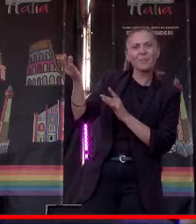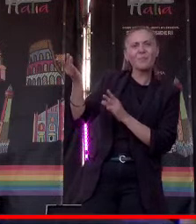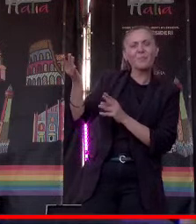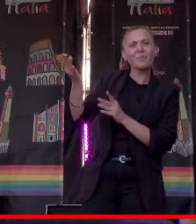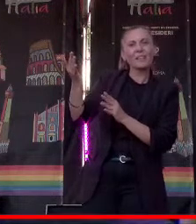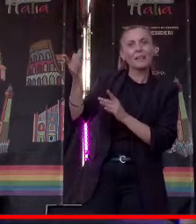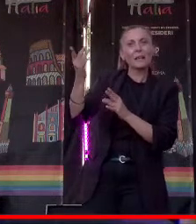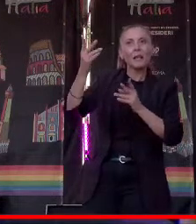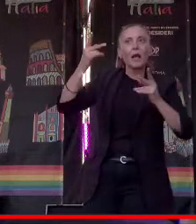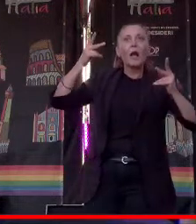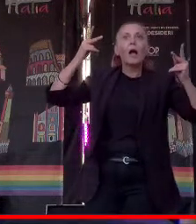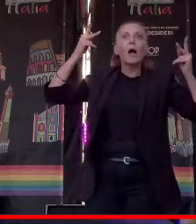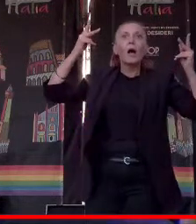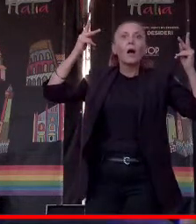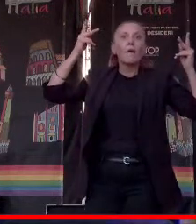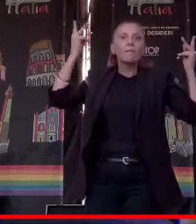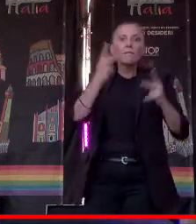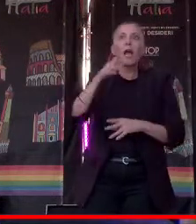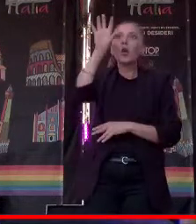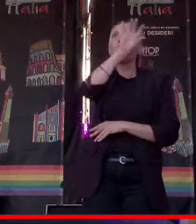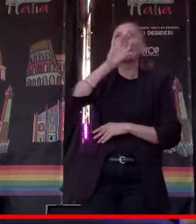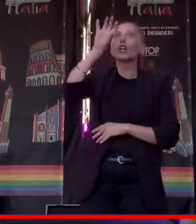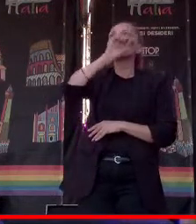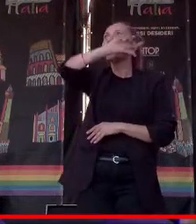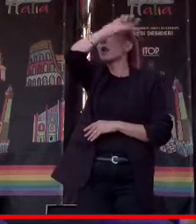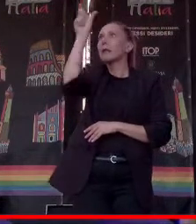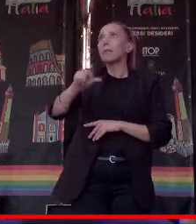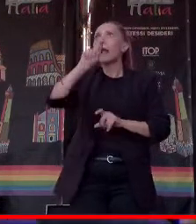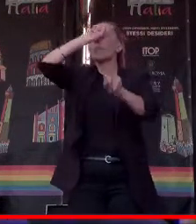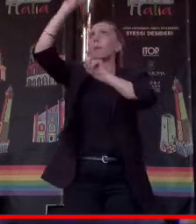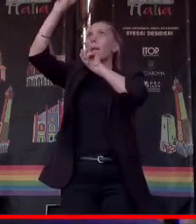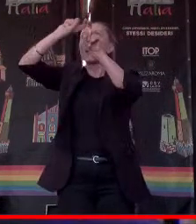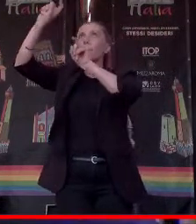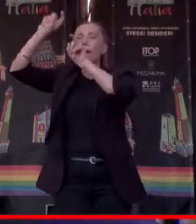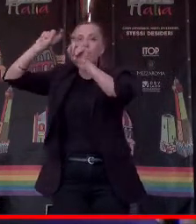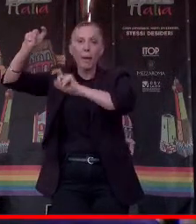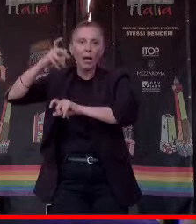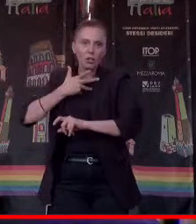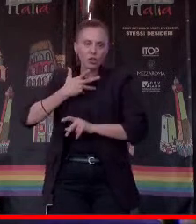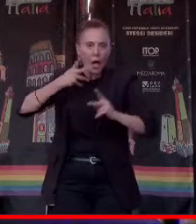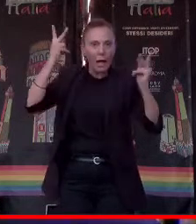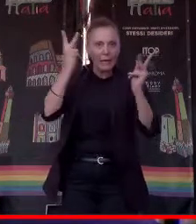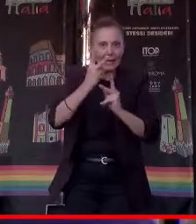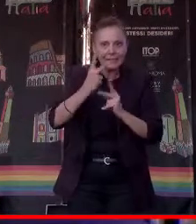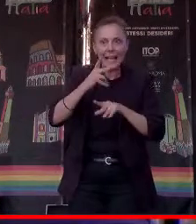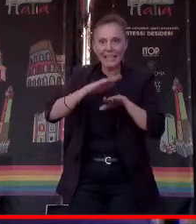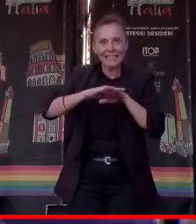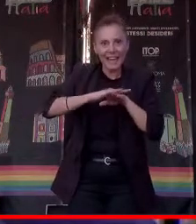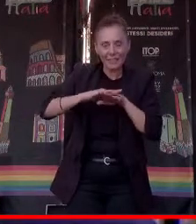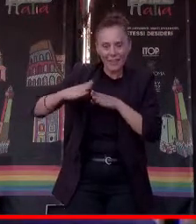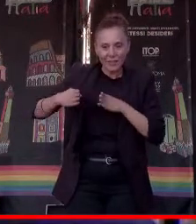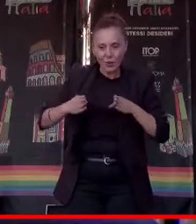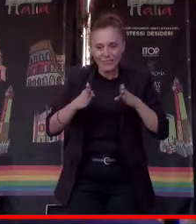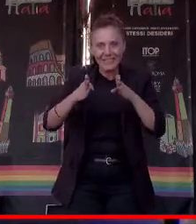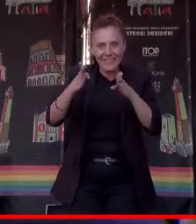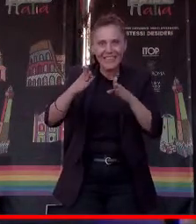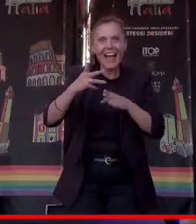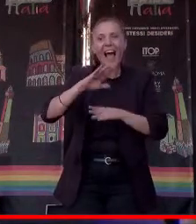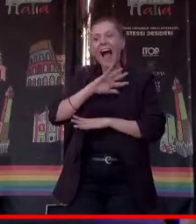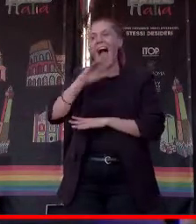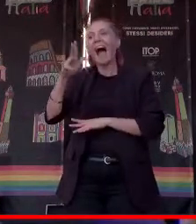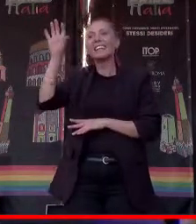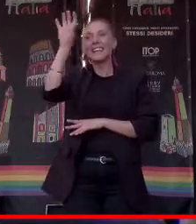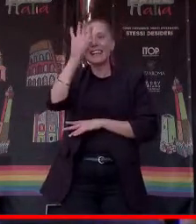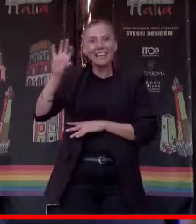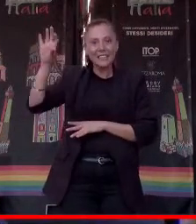perché è già realtà in molte altre regioni, invece delle multe del servizio stradale che poi vanno alla mobilità e altro, in altre